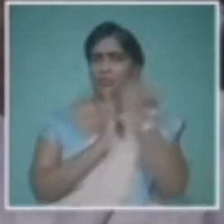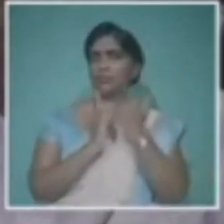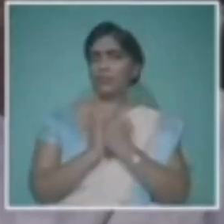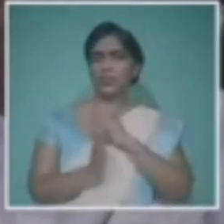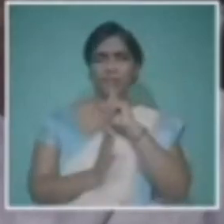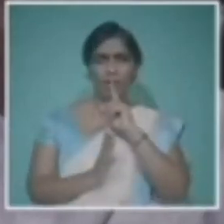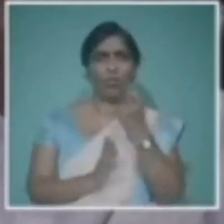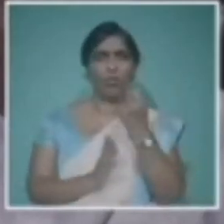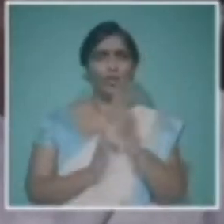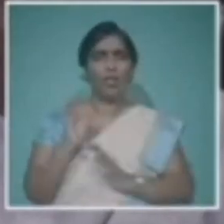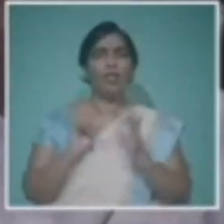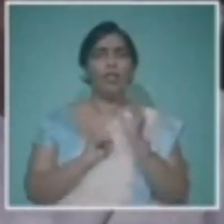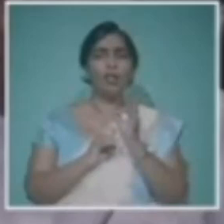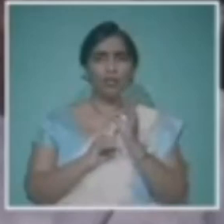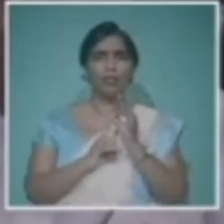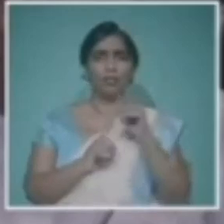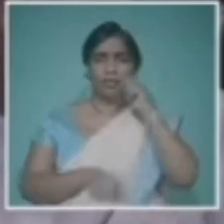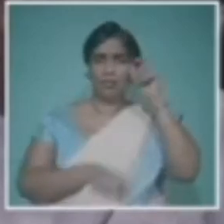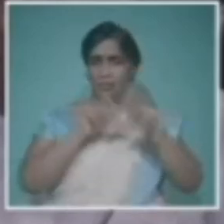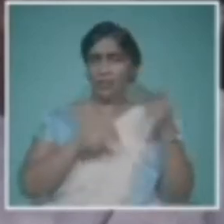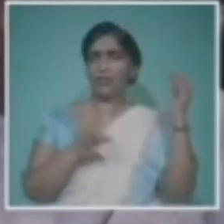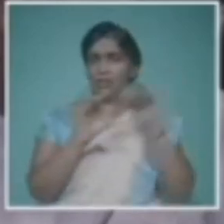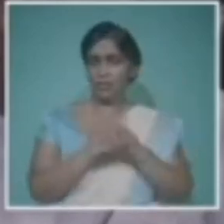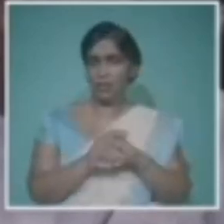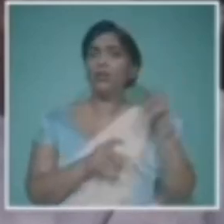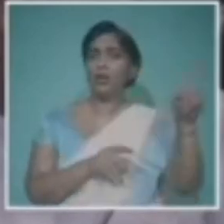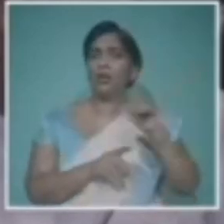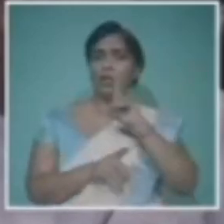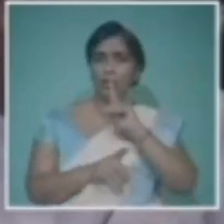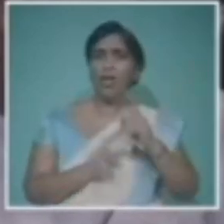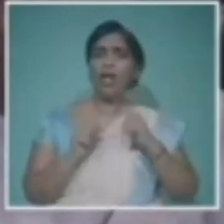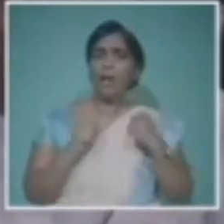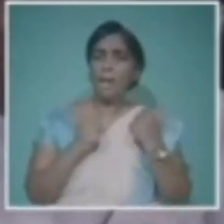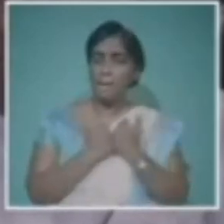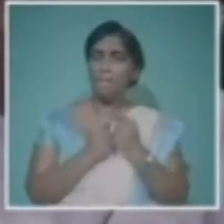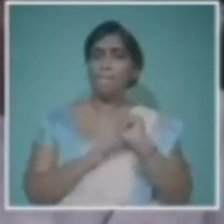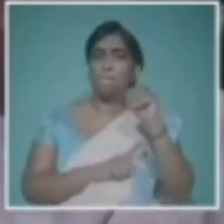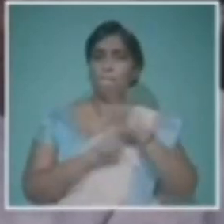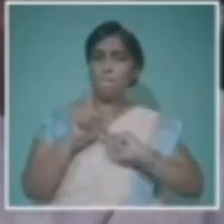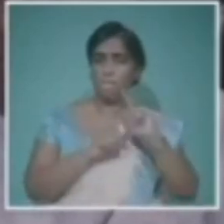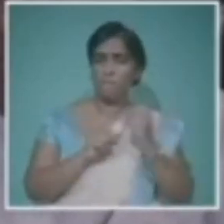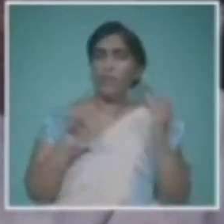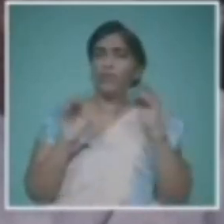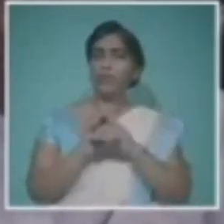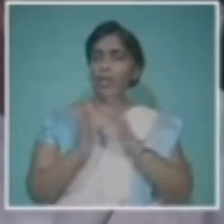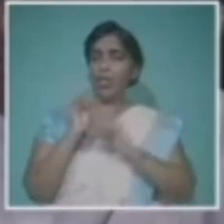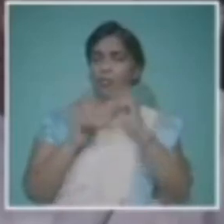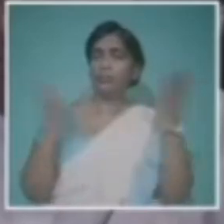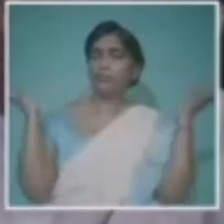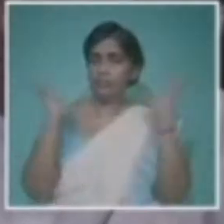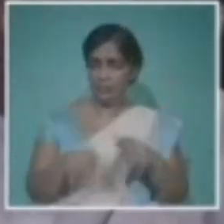කියලා මුදල් අමාත්‍යයන් සහ නිලධාරීන්. ඒ අයට තිබ්බනේ අප්‍රේල් මාසේ පාර්ලිමේන්තුවේ නියෝජිතයන්ට